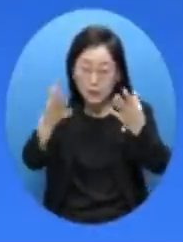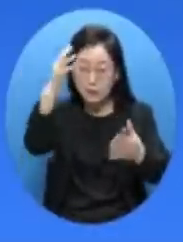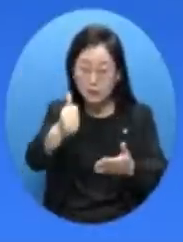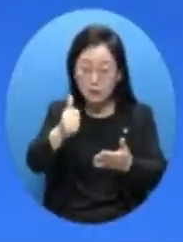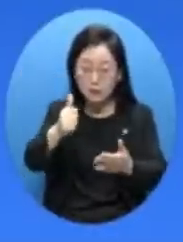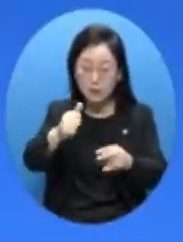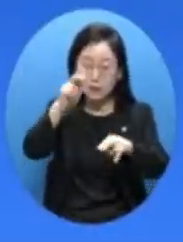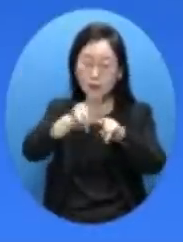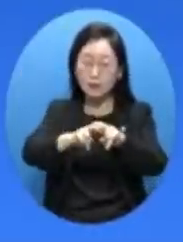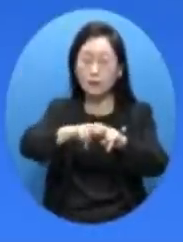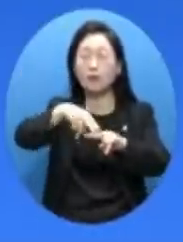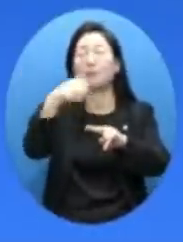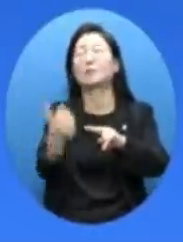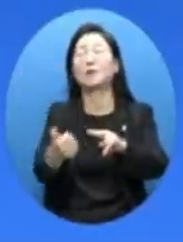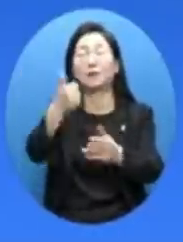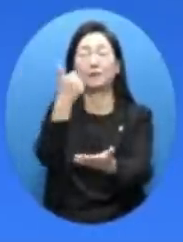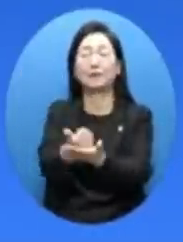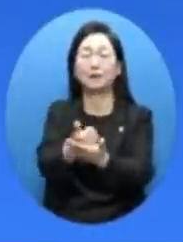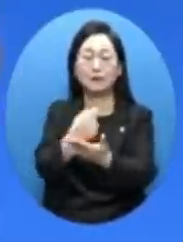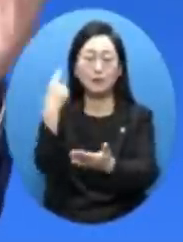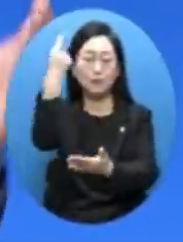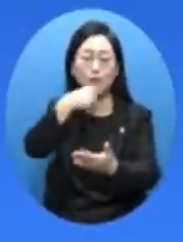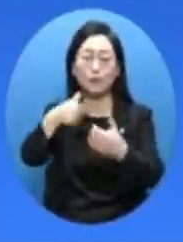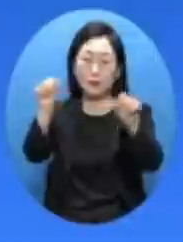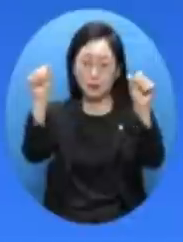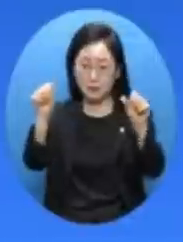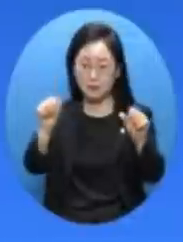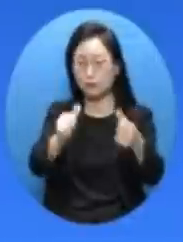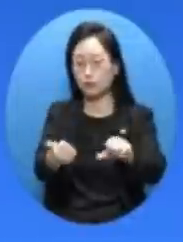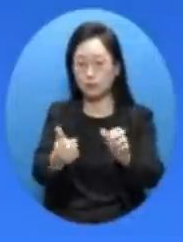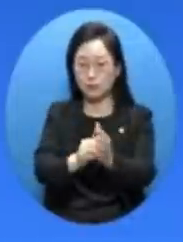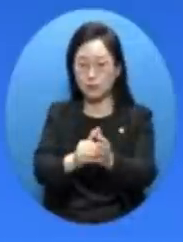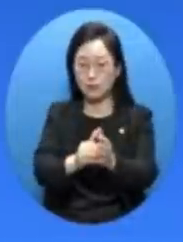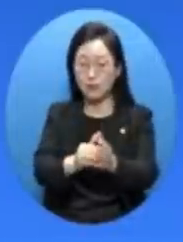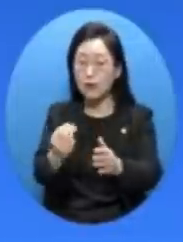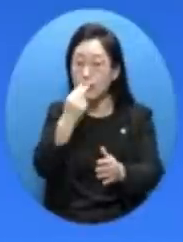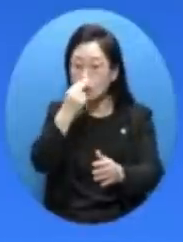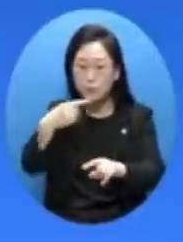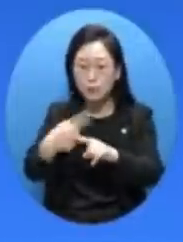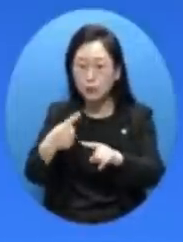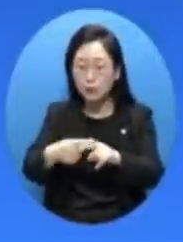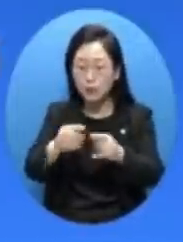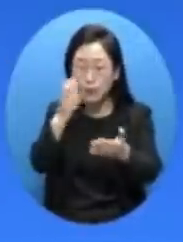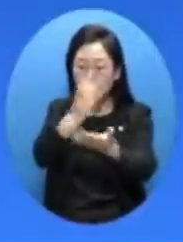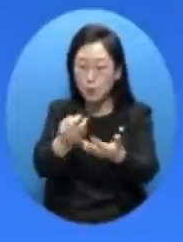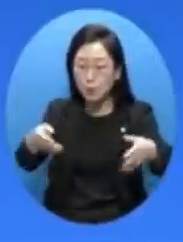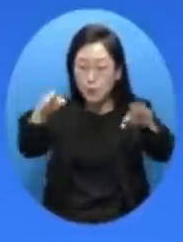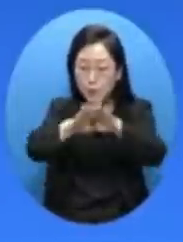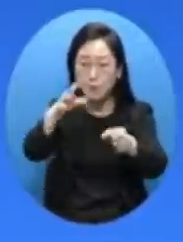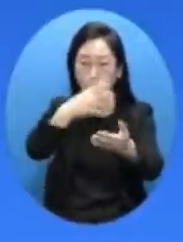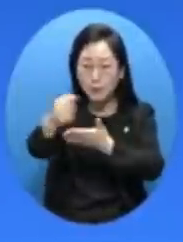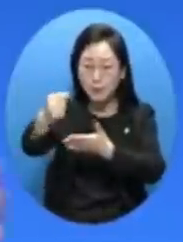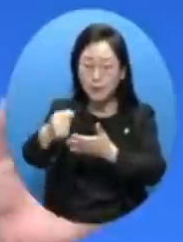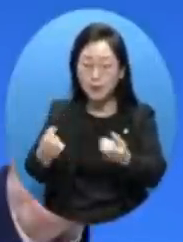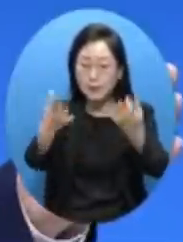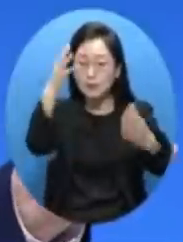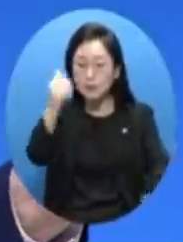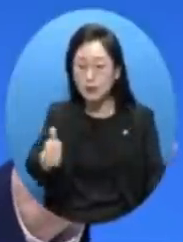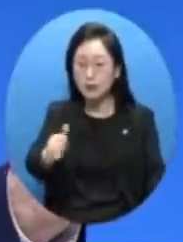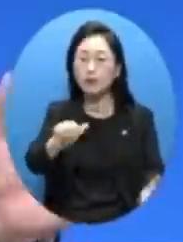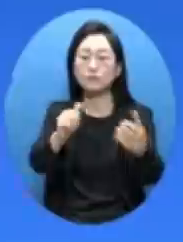꼬꾸라져서 목이 부러져 죽었습니다. 이스라엘의 생명과 같은 법궤도 빼앗기고 엘리 제사장도 죽은